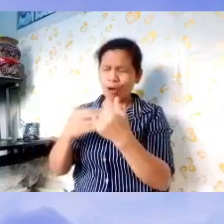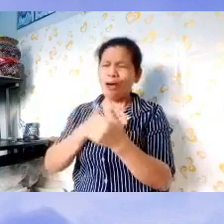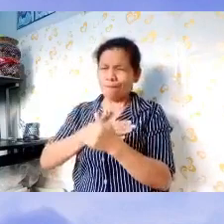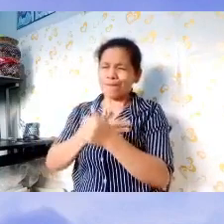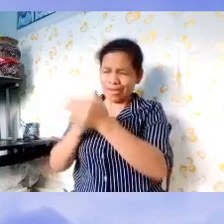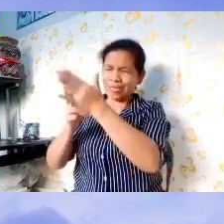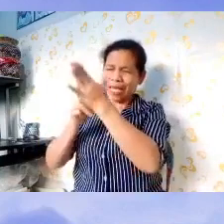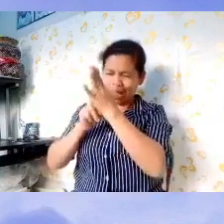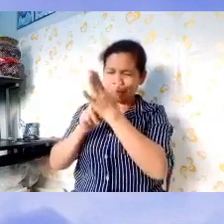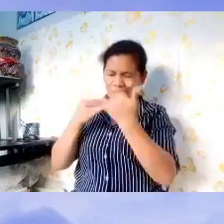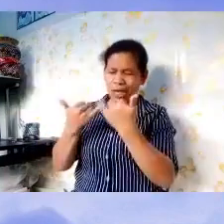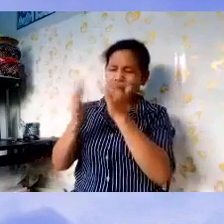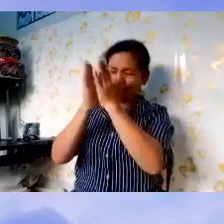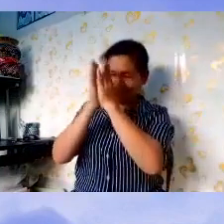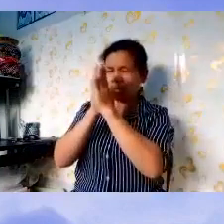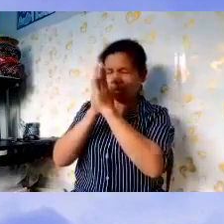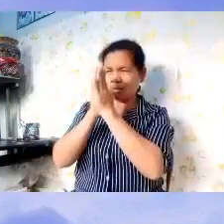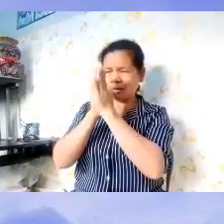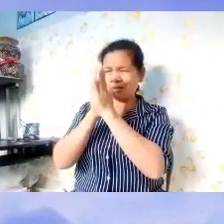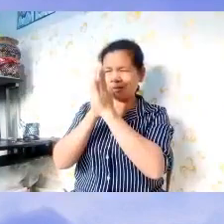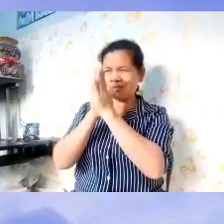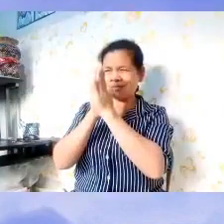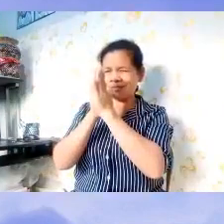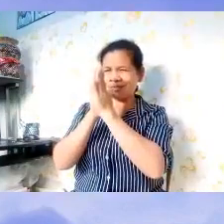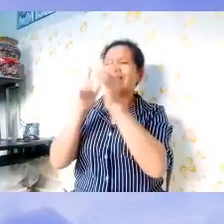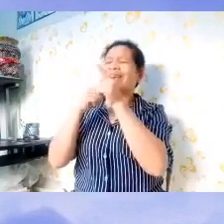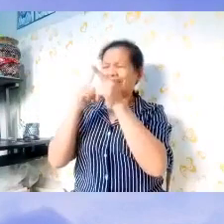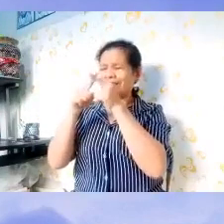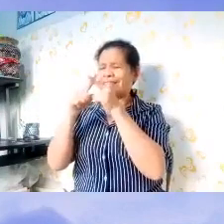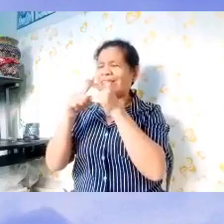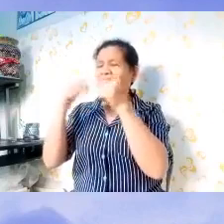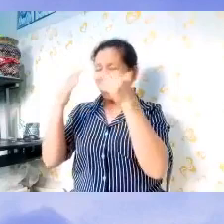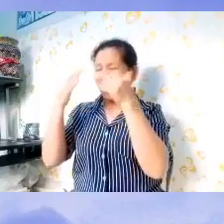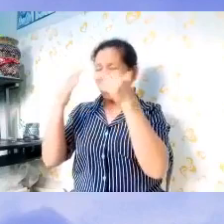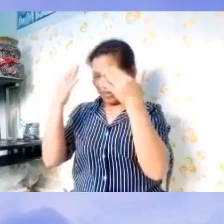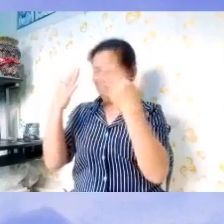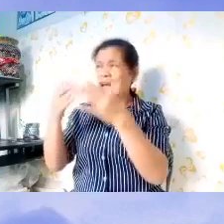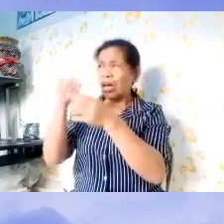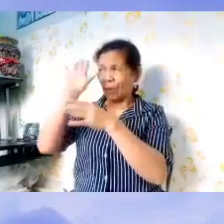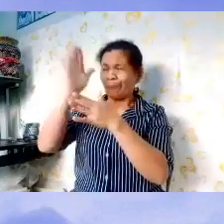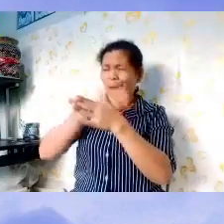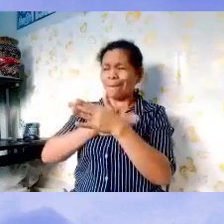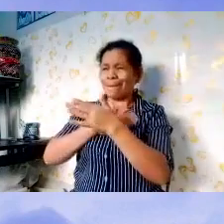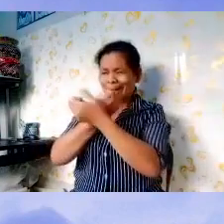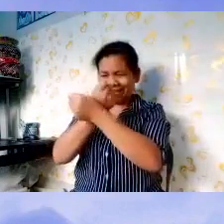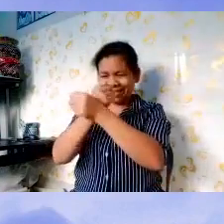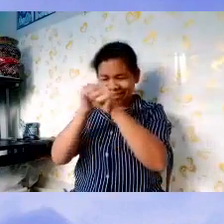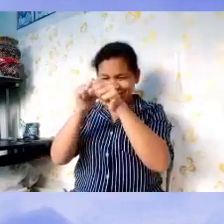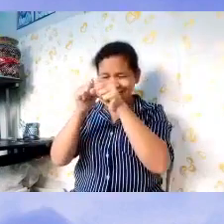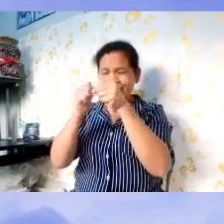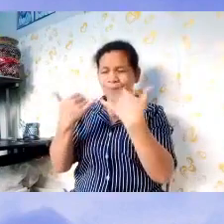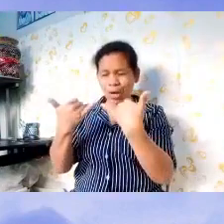at hindi na uli kita abalahin for the next 20 years. So,